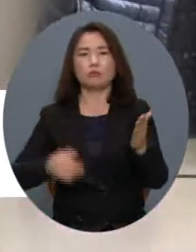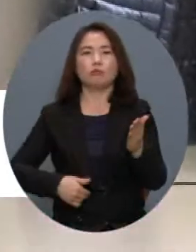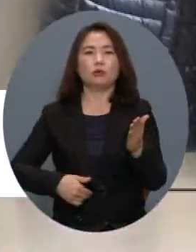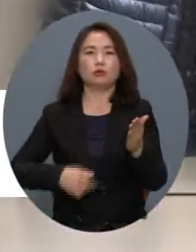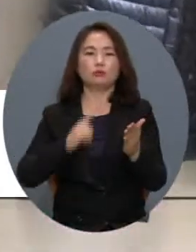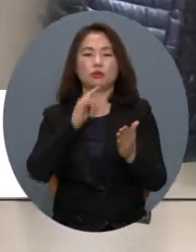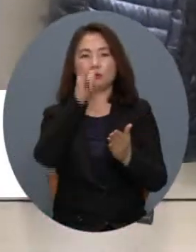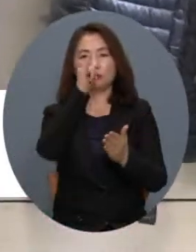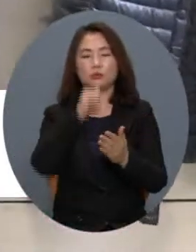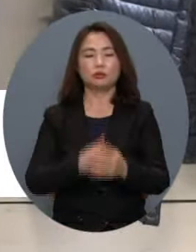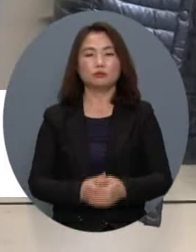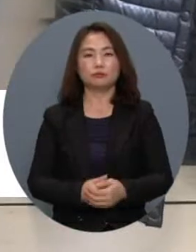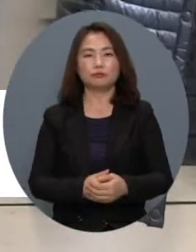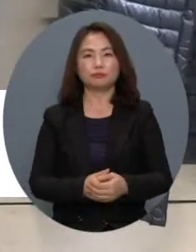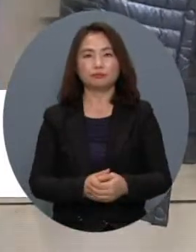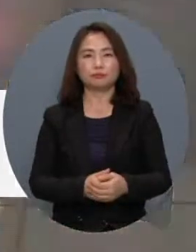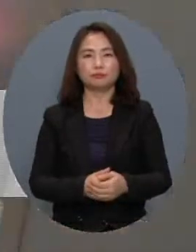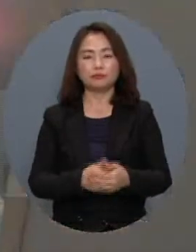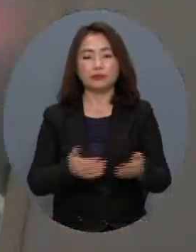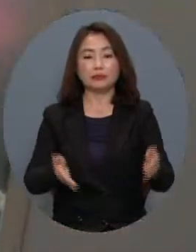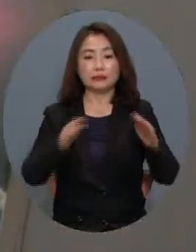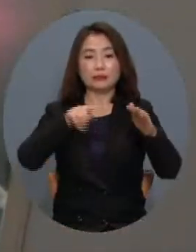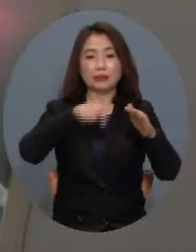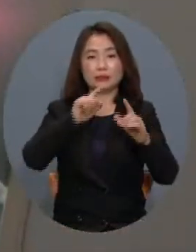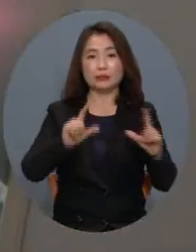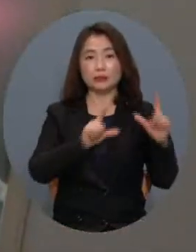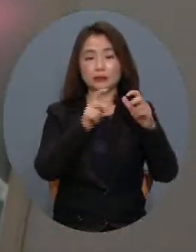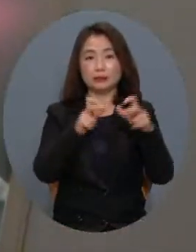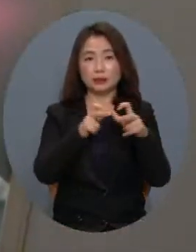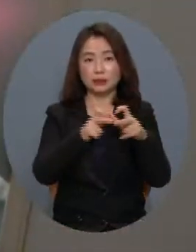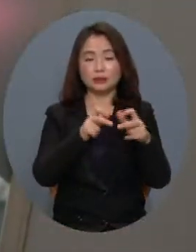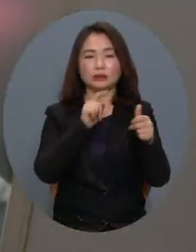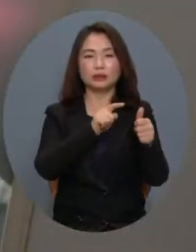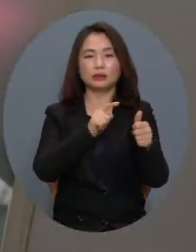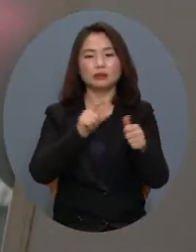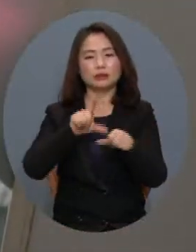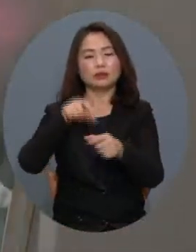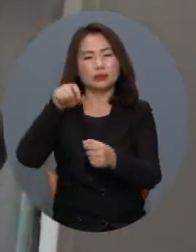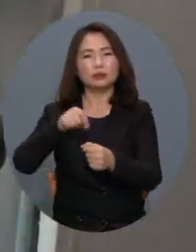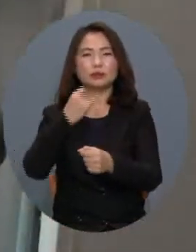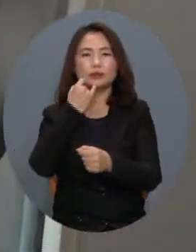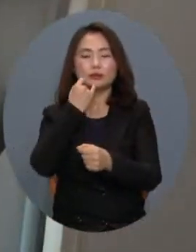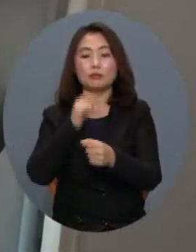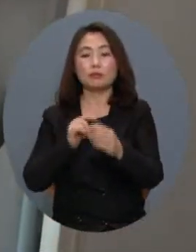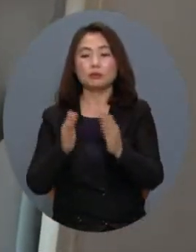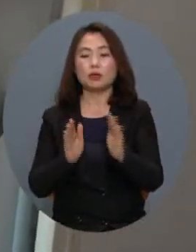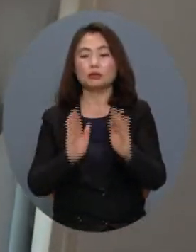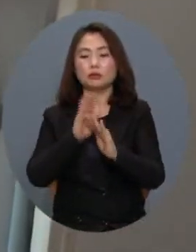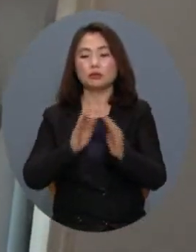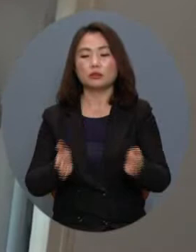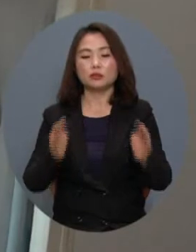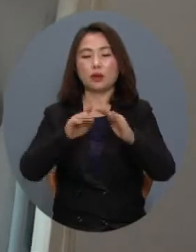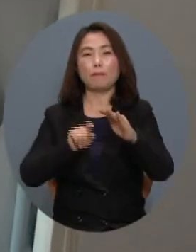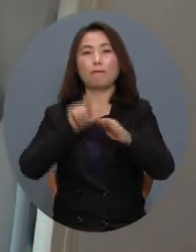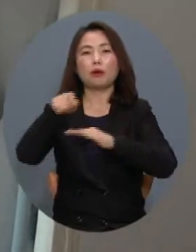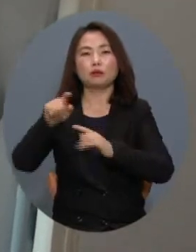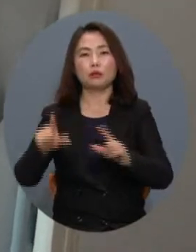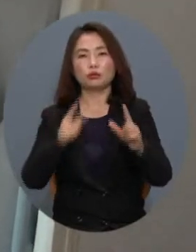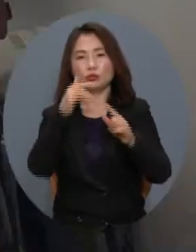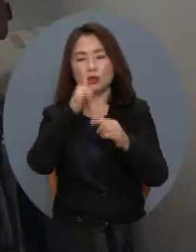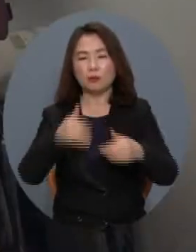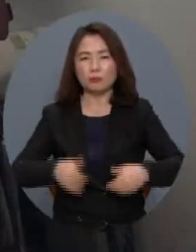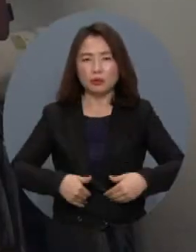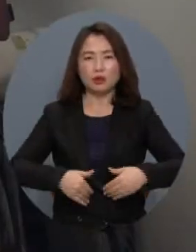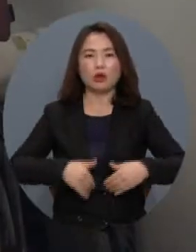한다고 주장합니다. 시설에서 지내는 장애인에게 짧은 기간 시설 밖에서 살 수 있도록